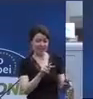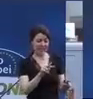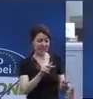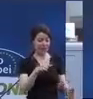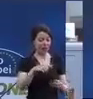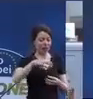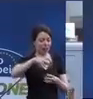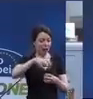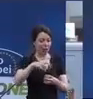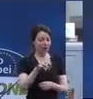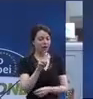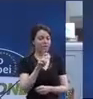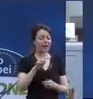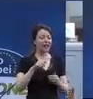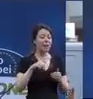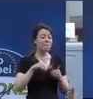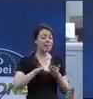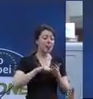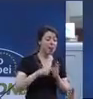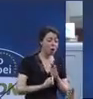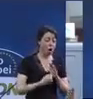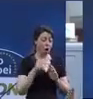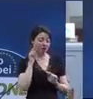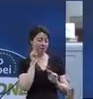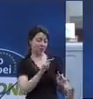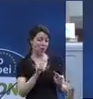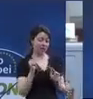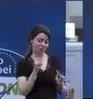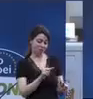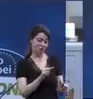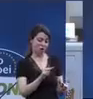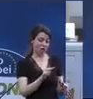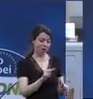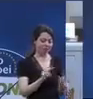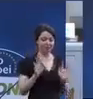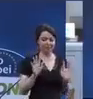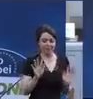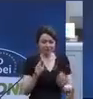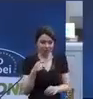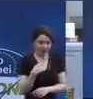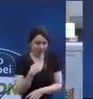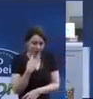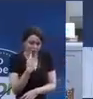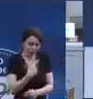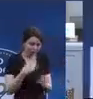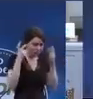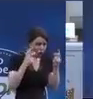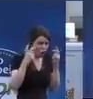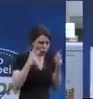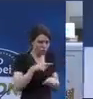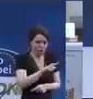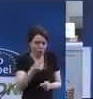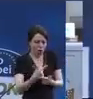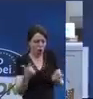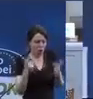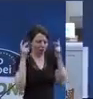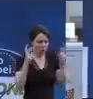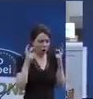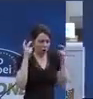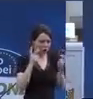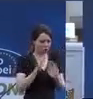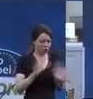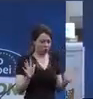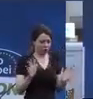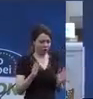tappino ha avuto tipo 20 milioni di visualizzazione Ma ragazzi ma io ci metto troppo sforzo voi ci mettete troppo sforzo Ma che